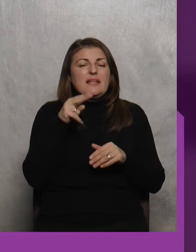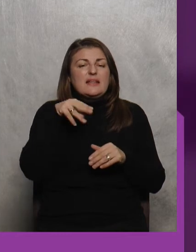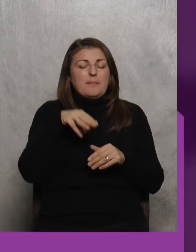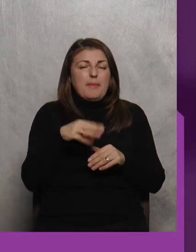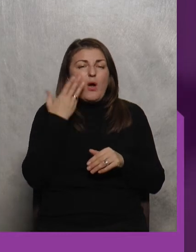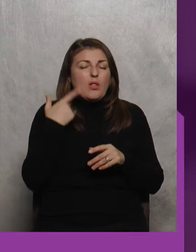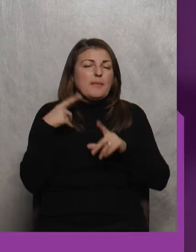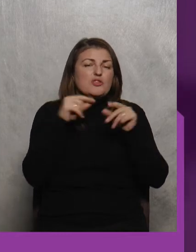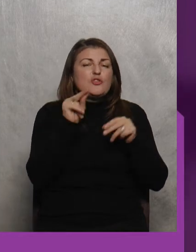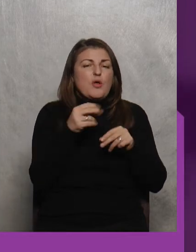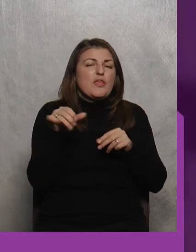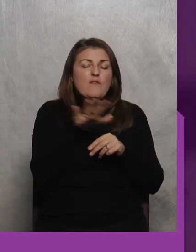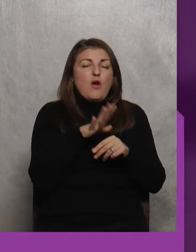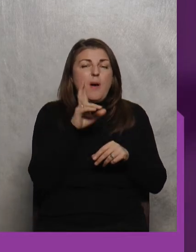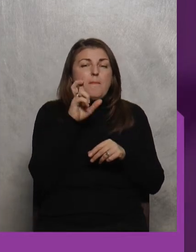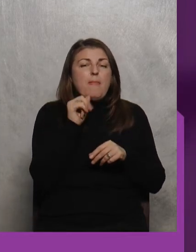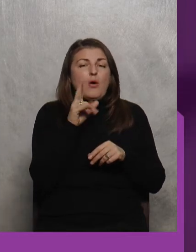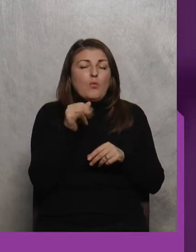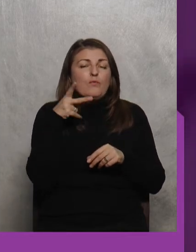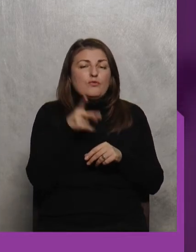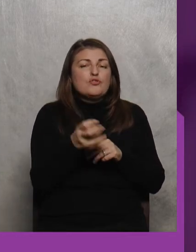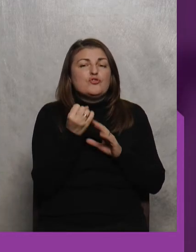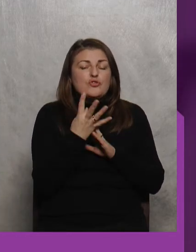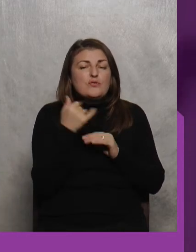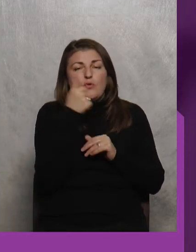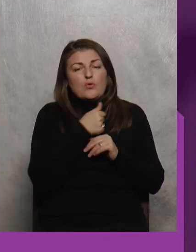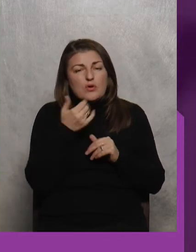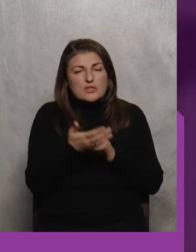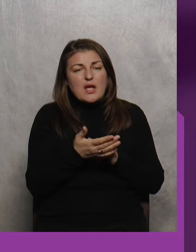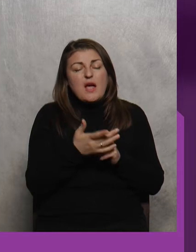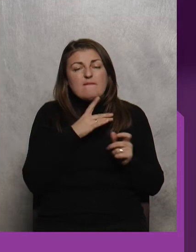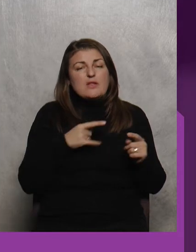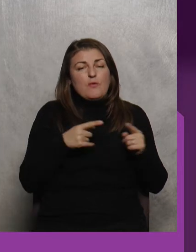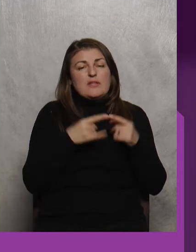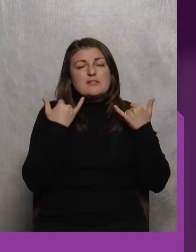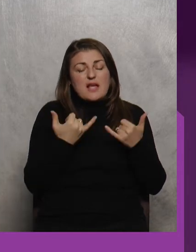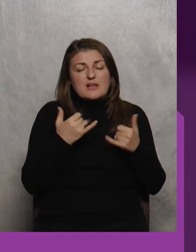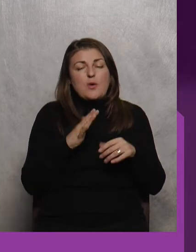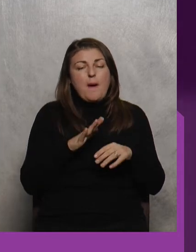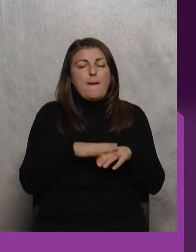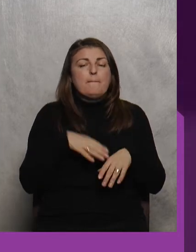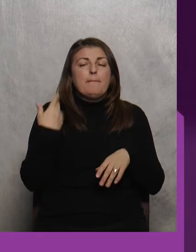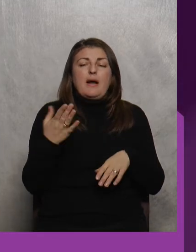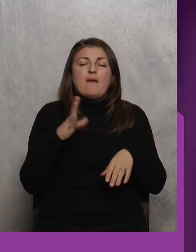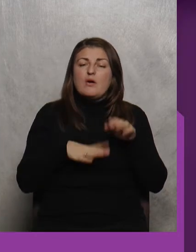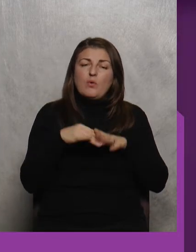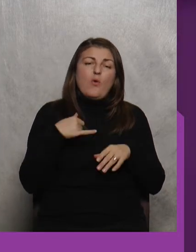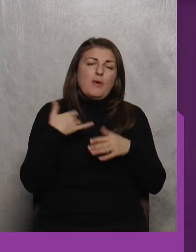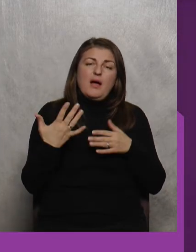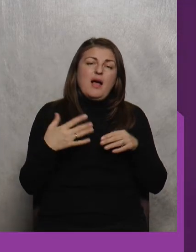їхали на чемпіонат Європи в Баку у 2014 році. Відповідно, зараз права рука у мене з